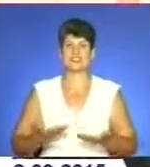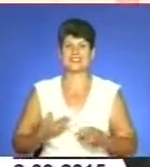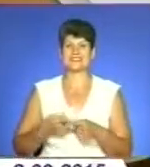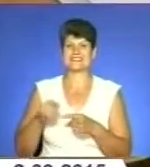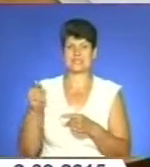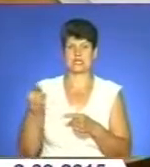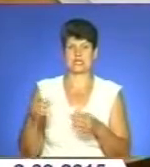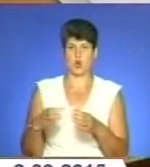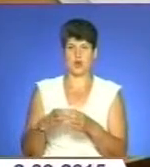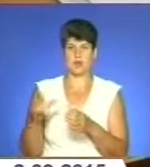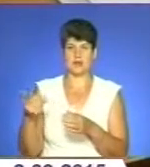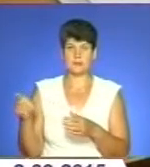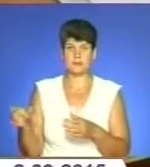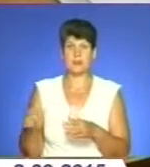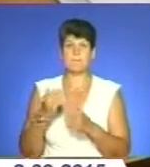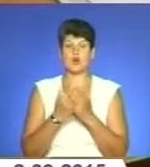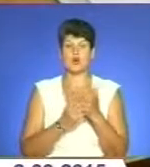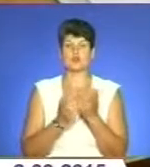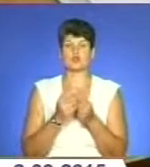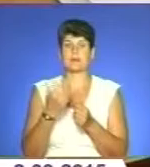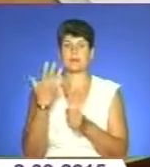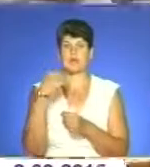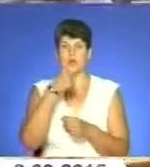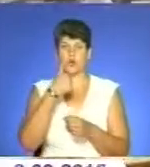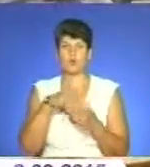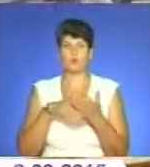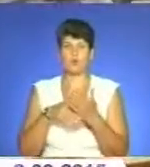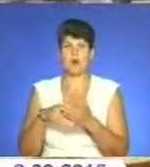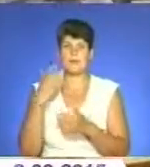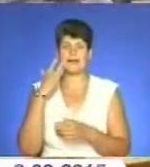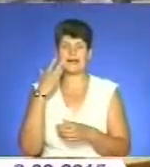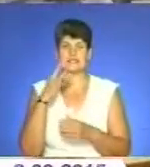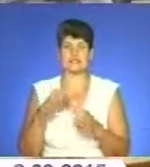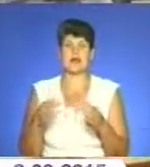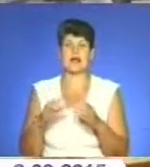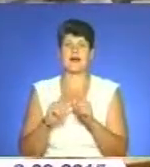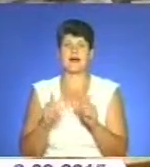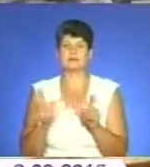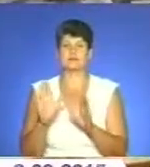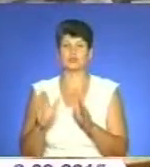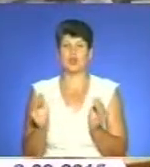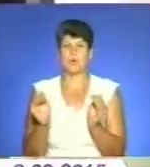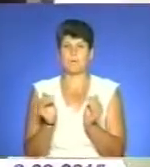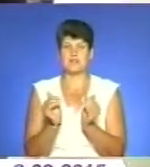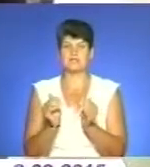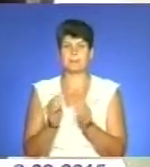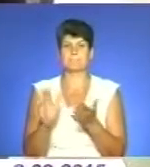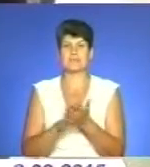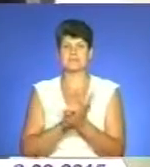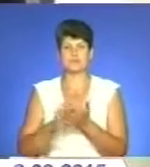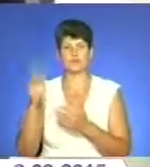громади. Програма розрахована на 5 років. Допомога американського агентства обмежуватиметься безкоштовним